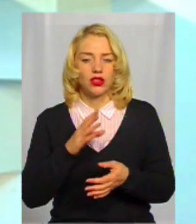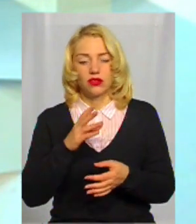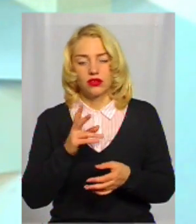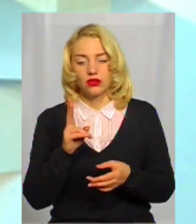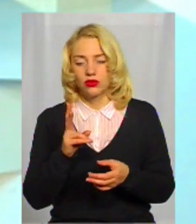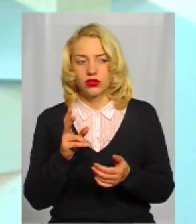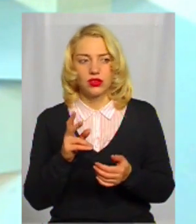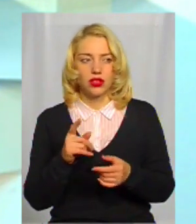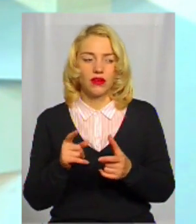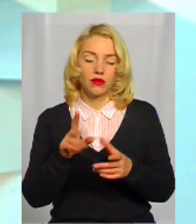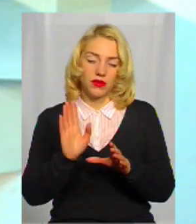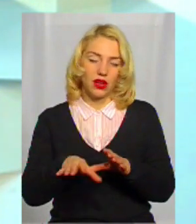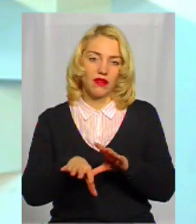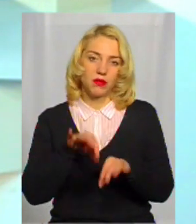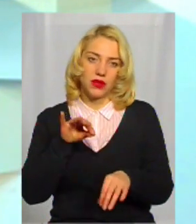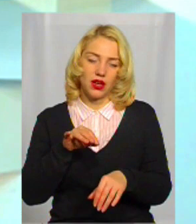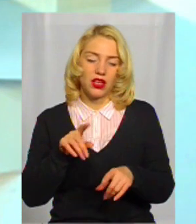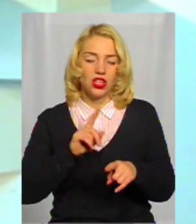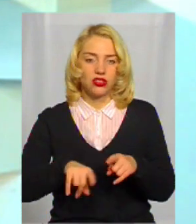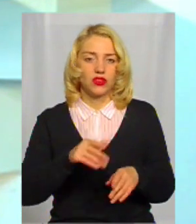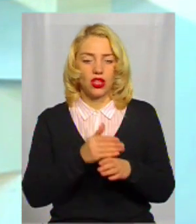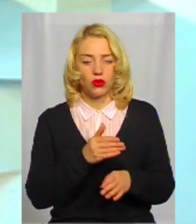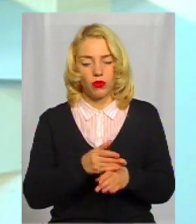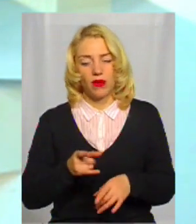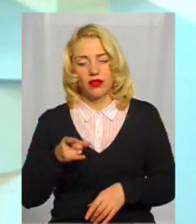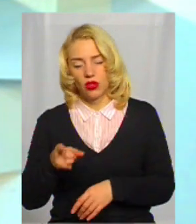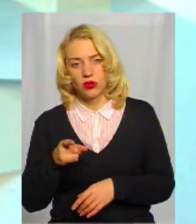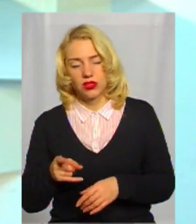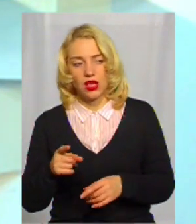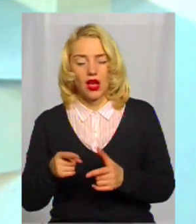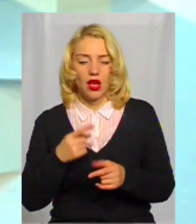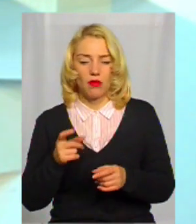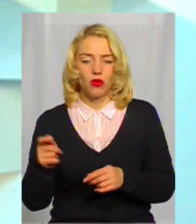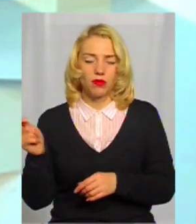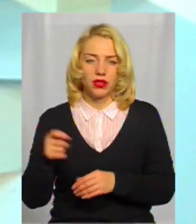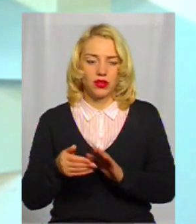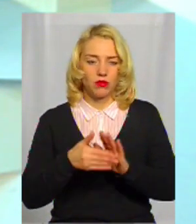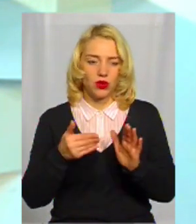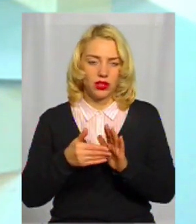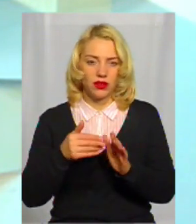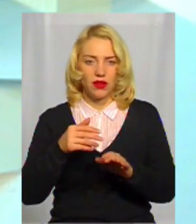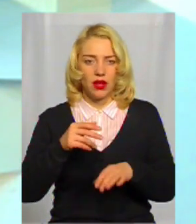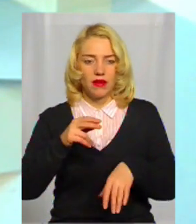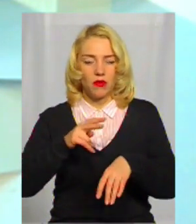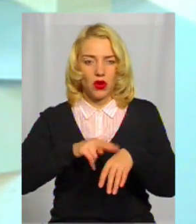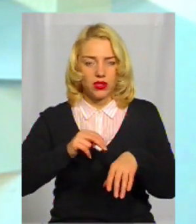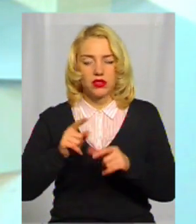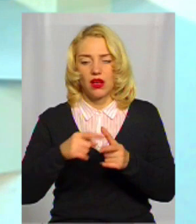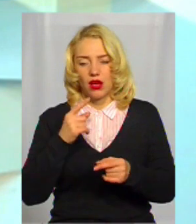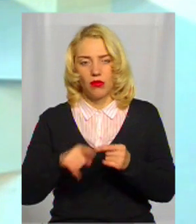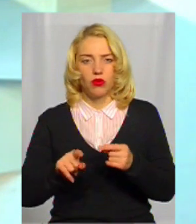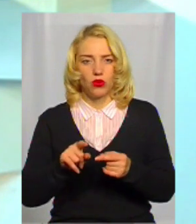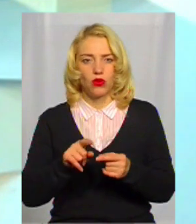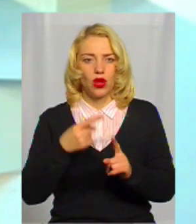хто, швидка медична допомога, таксі, або приїде на виклик поліції, чи це буде взагалі ритуальна служба. Дуже багато